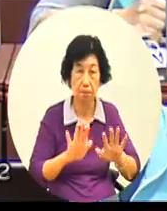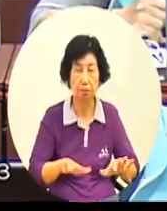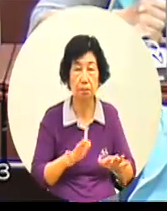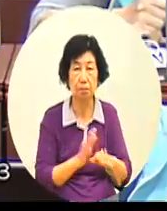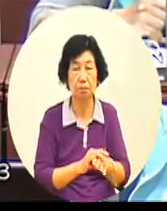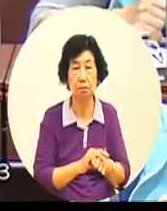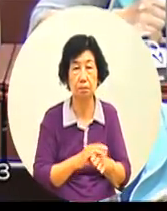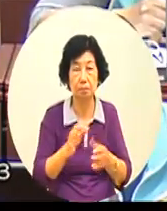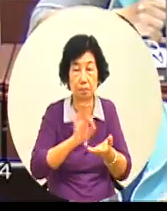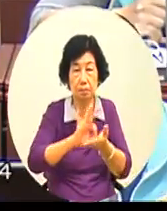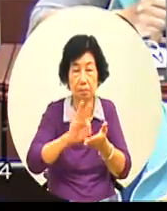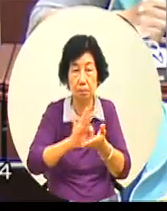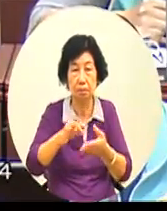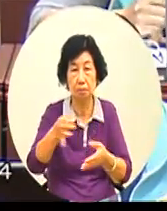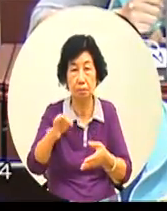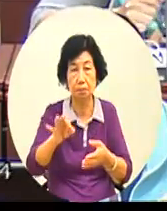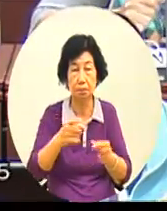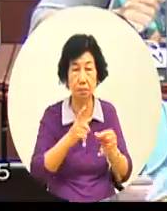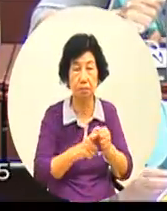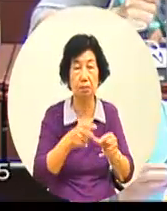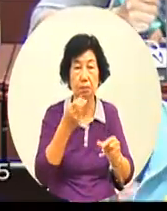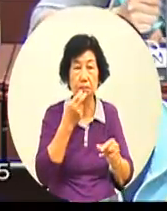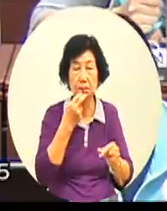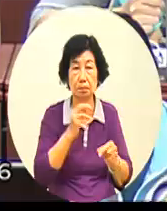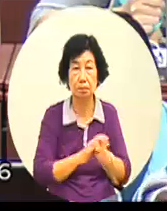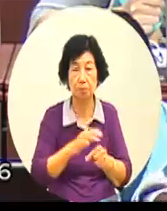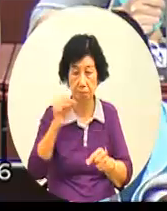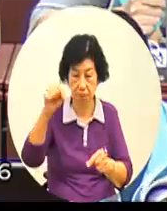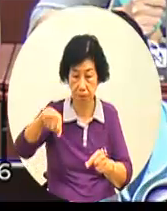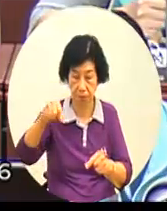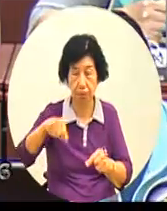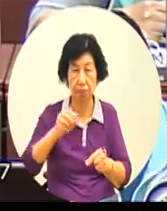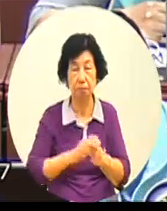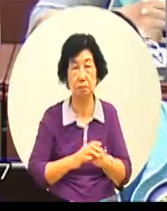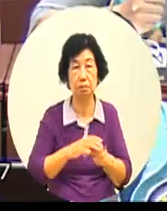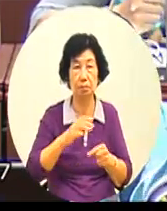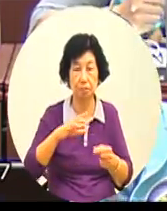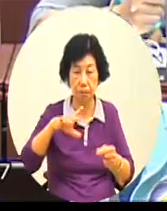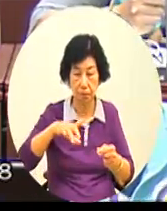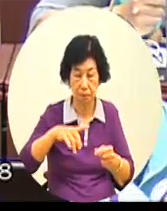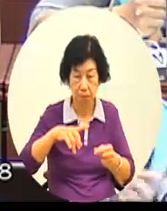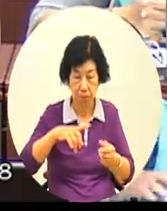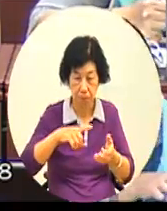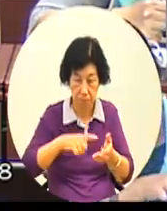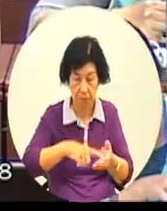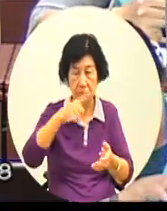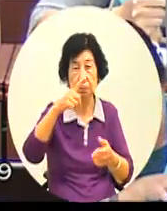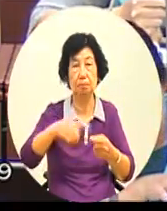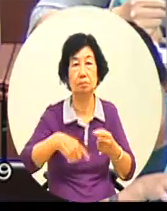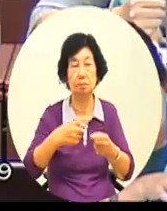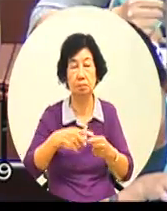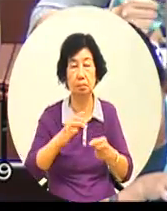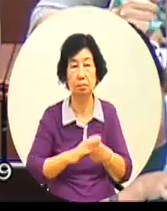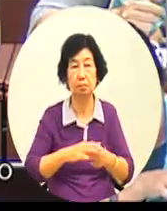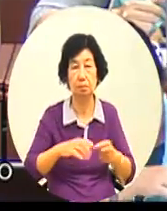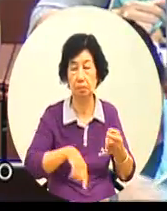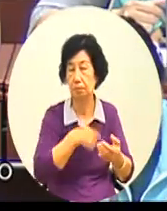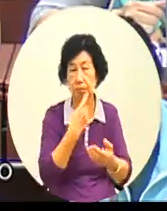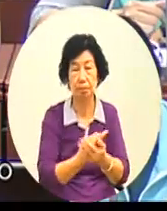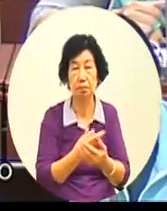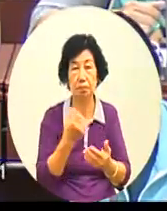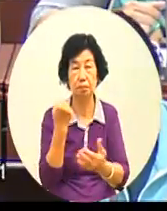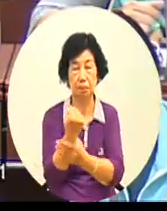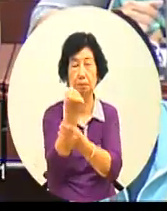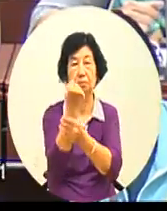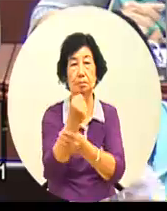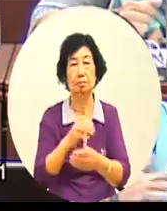们目前中央已经允诺第一年，因为是新的一个计划，它会全部来支持哦。所以我们现在目前